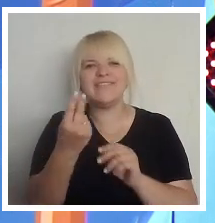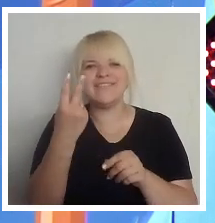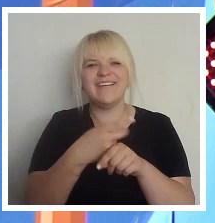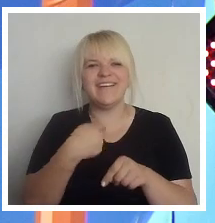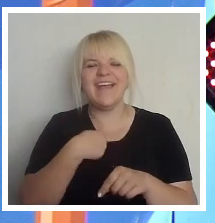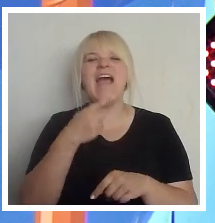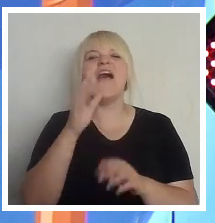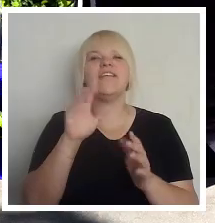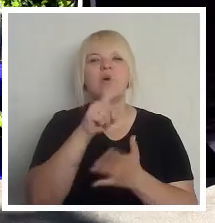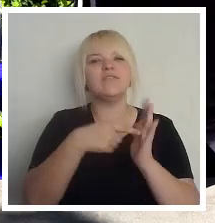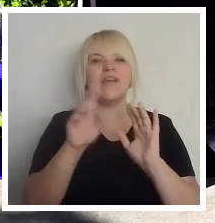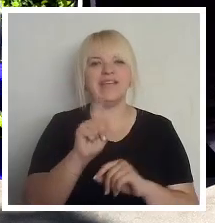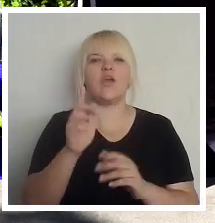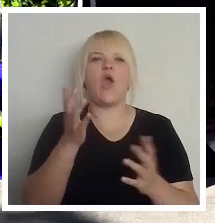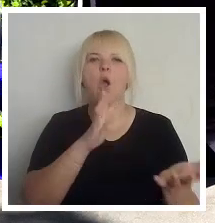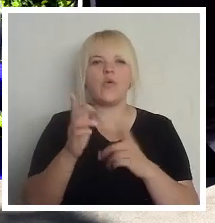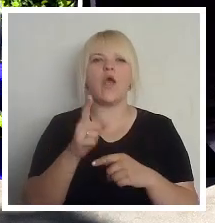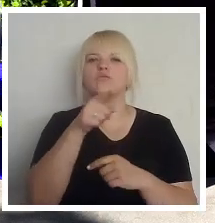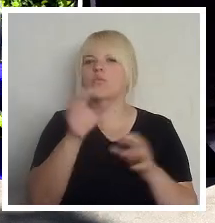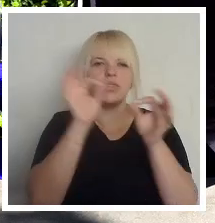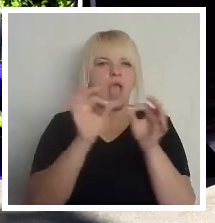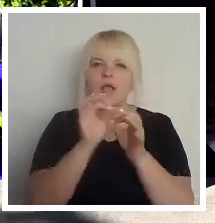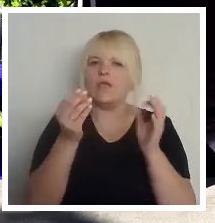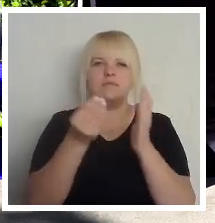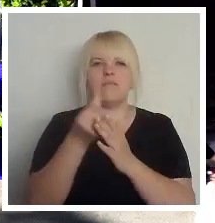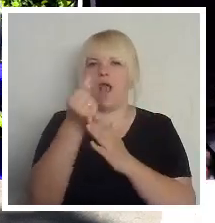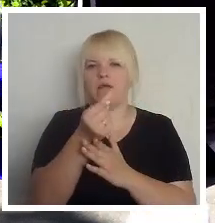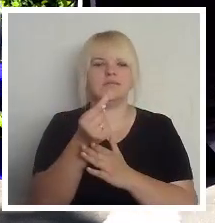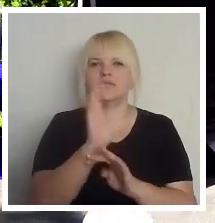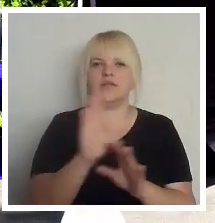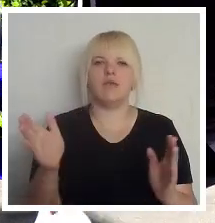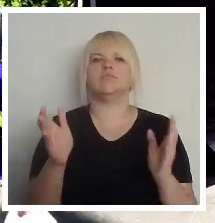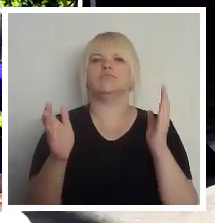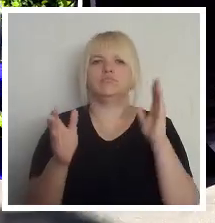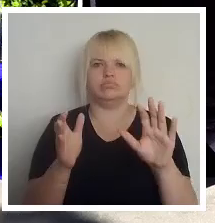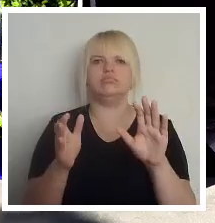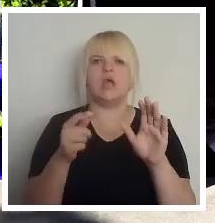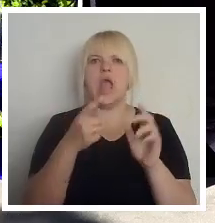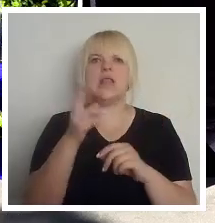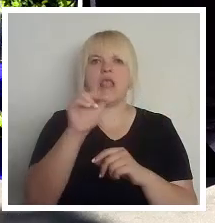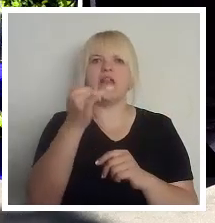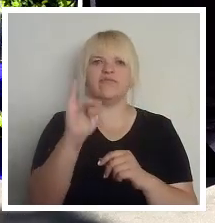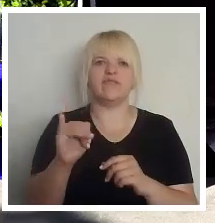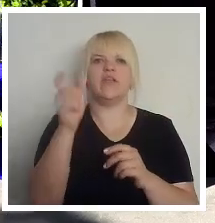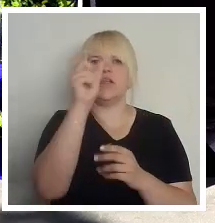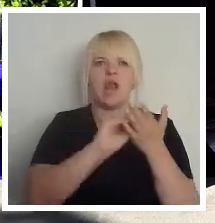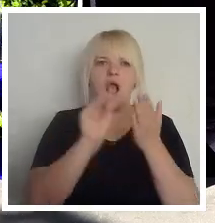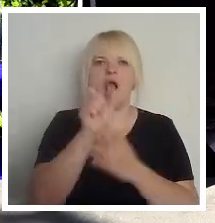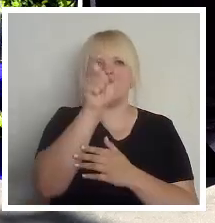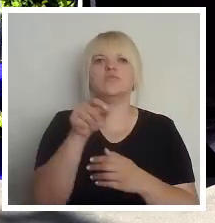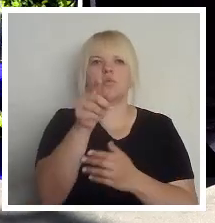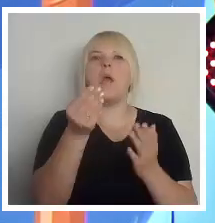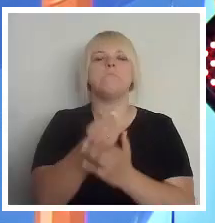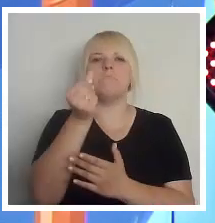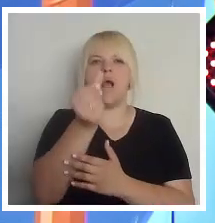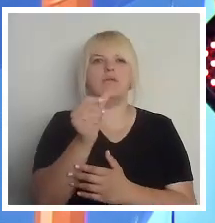vai ir kaut kas, ko tu nekad neliktu aiz maksas sienas. Redzi, Delfos ir raksts, un viņš maksas sadaļā, tu kliedzi, ne, liekam. Droši vien